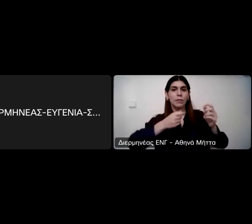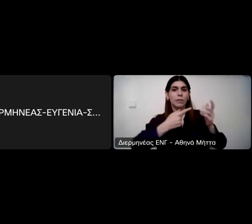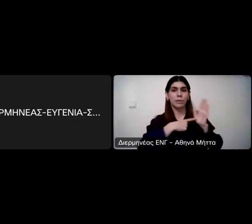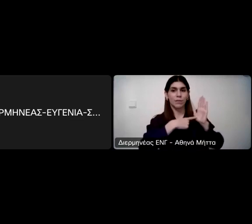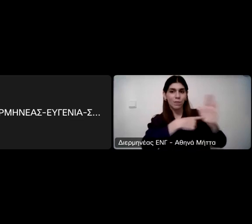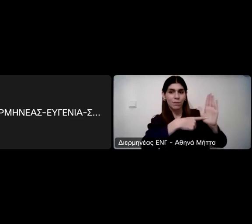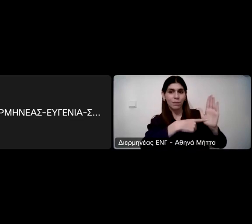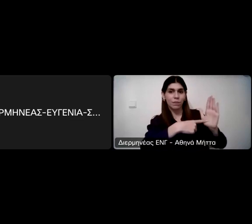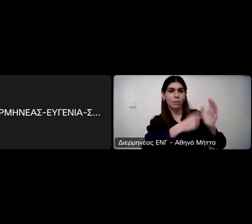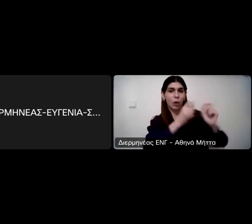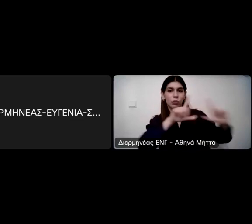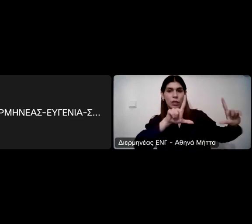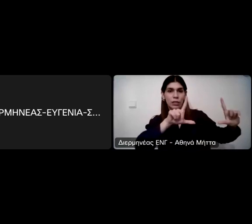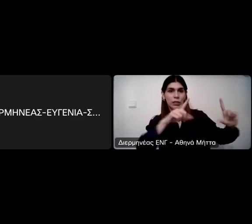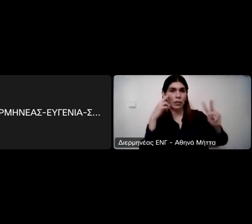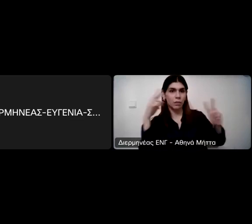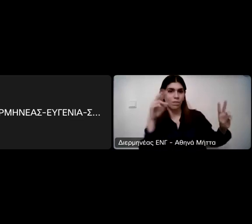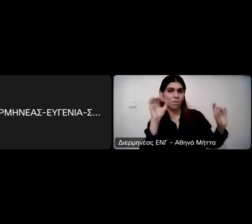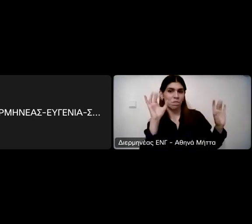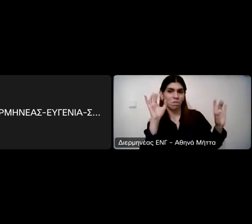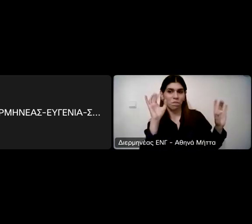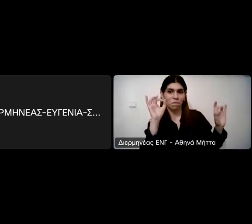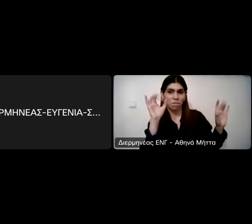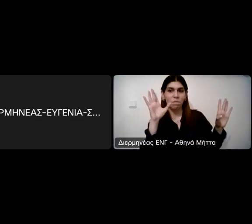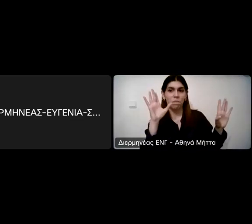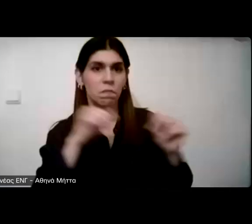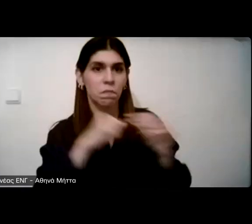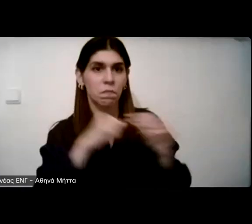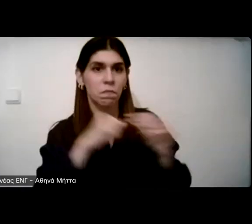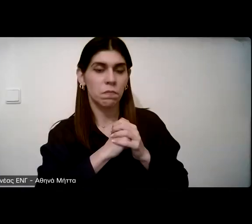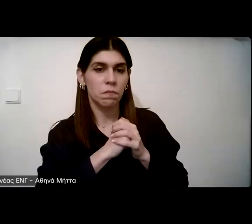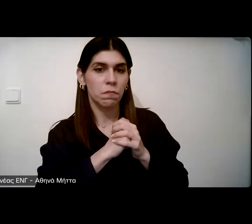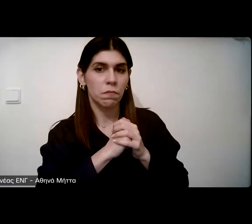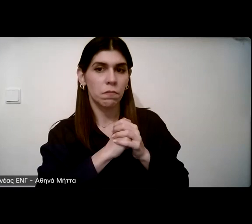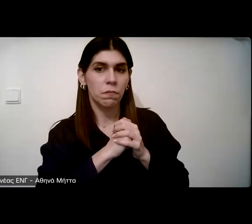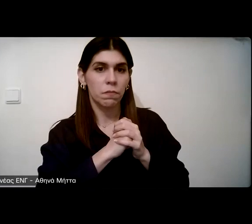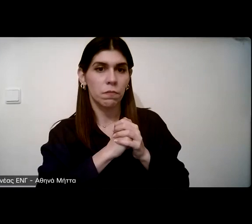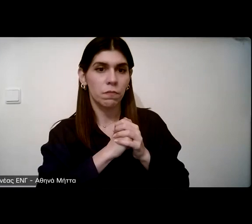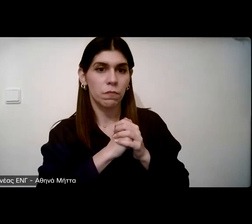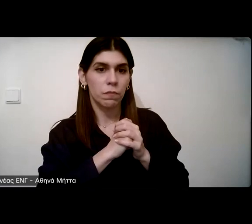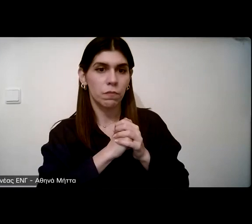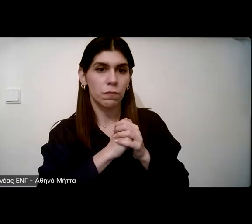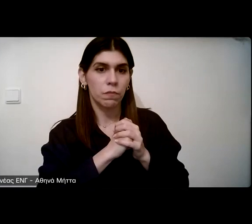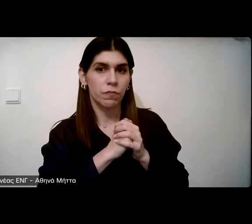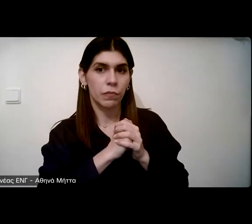Όχι, δεν το βλέπουμε. Πρώτα το επιλέγει. Το έχεις ανοιχτό